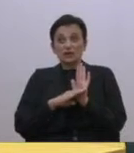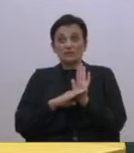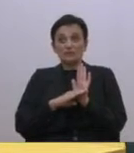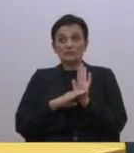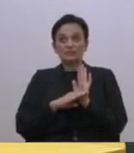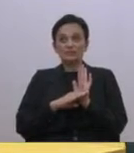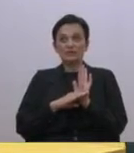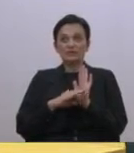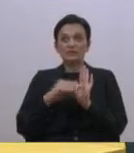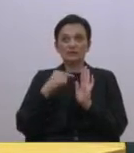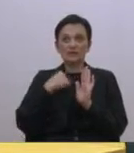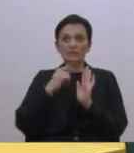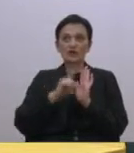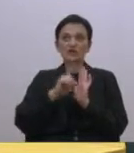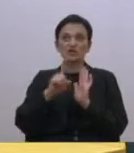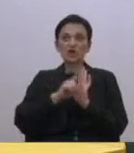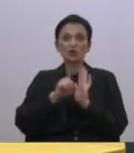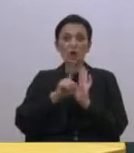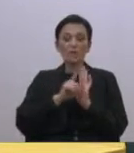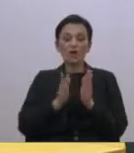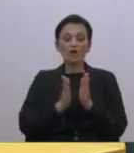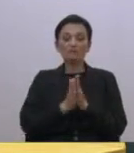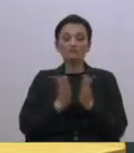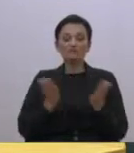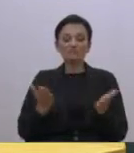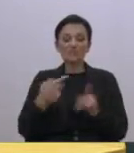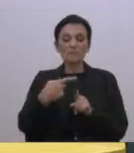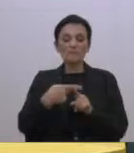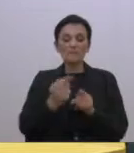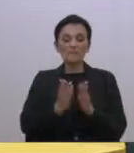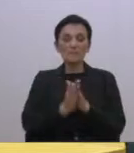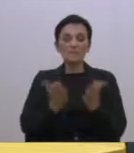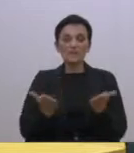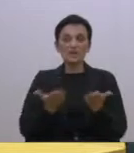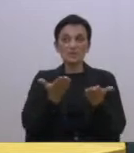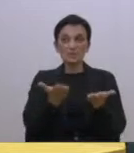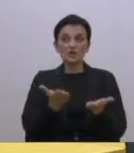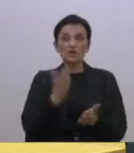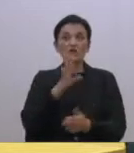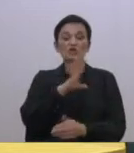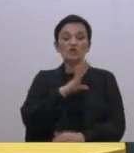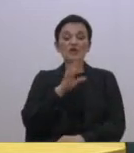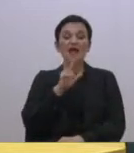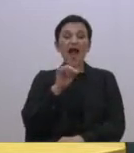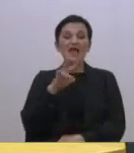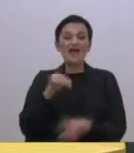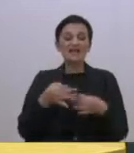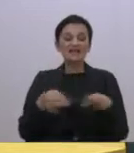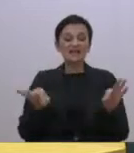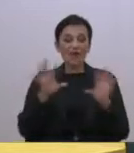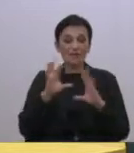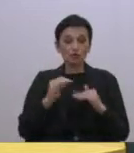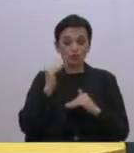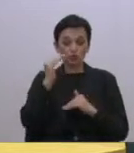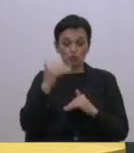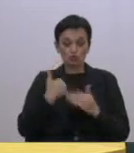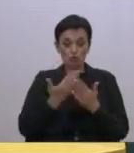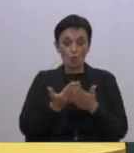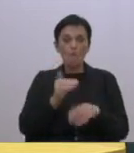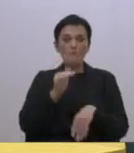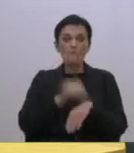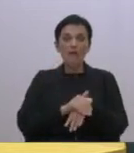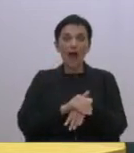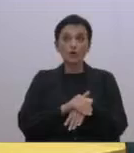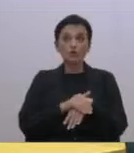რომ დავდიოდი ბიბლიით რომ მოვედი და ჰაიეკის თავისუფლების კონსტიტუციით რომ მოვედი, ფაქტობრივად ნახეთ,